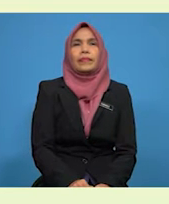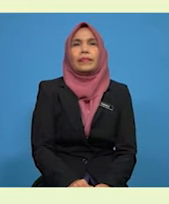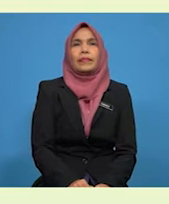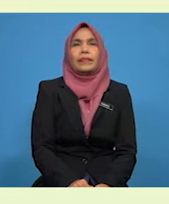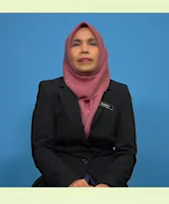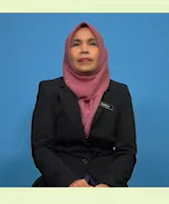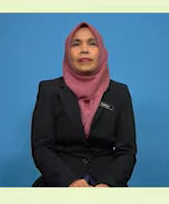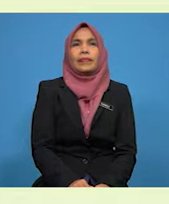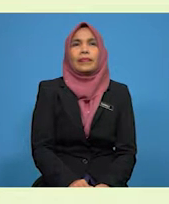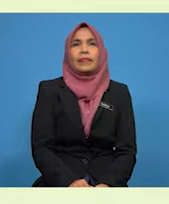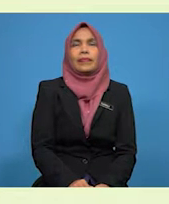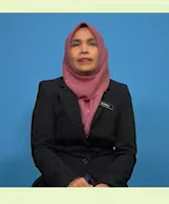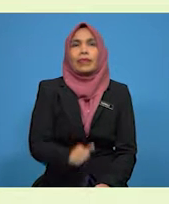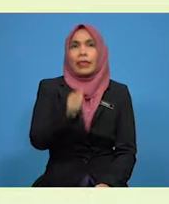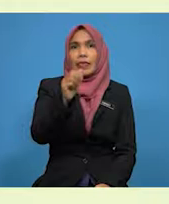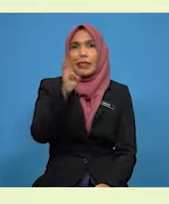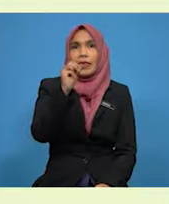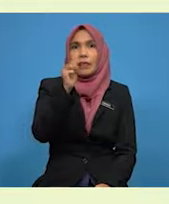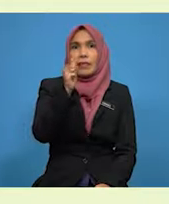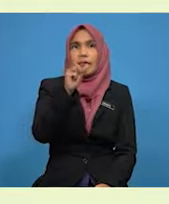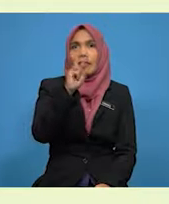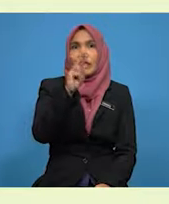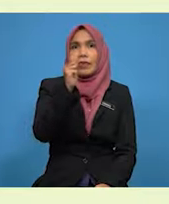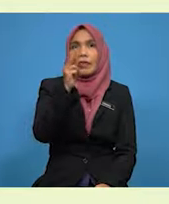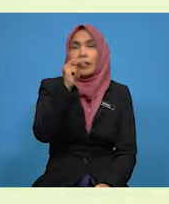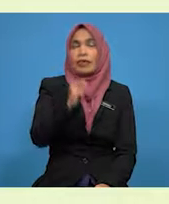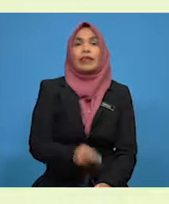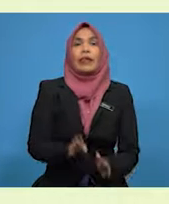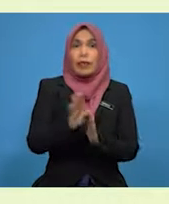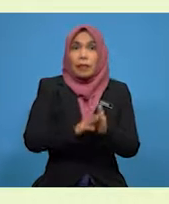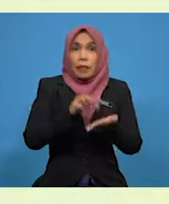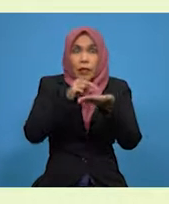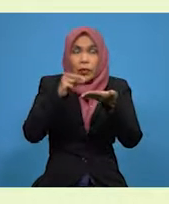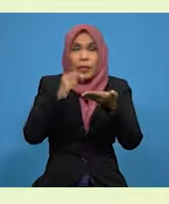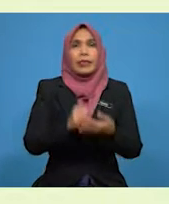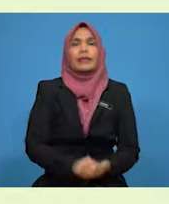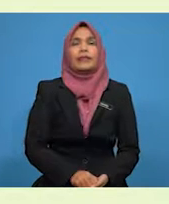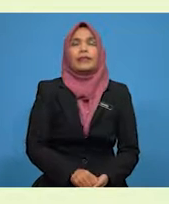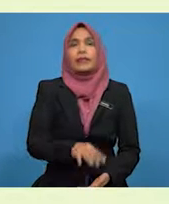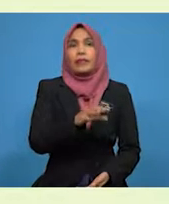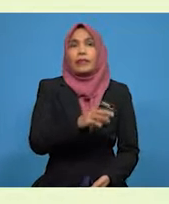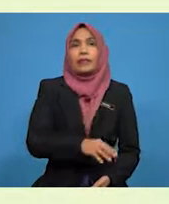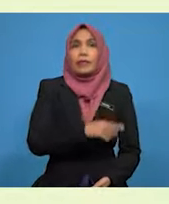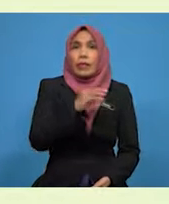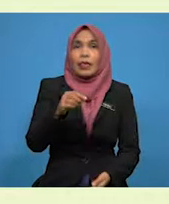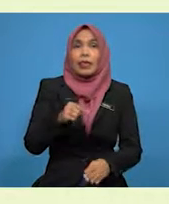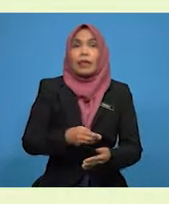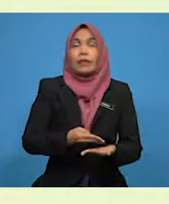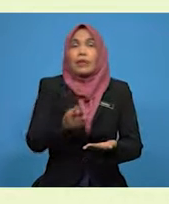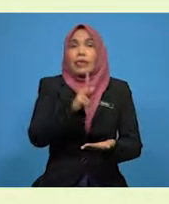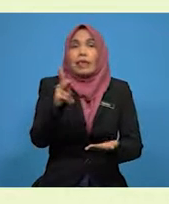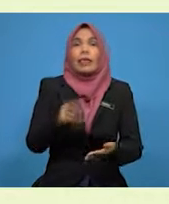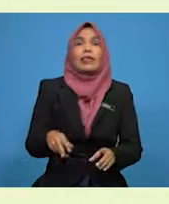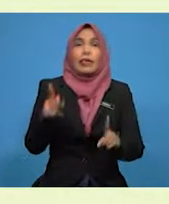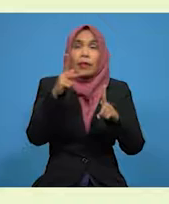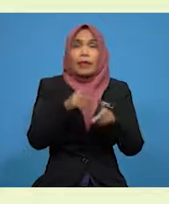Amaran bertulis. Tindakan secara formal dan diberikan kepada pekerja yang melakukan kesalahan sama